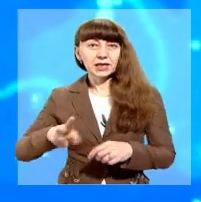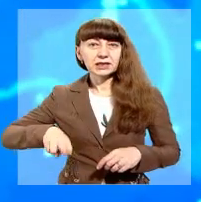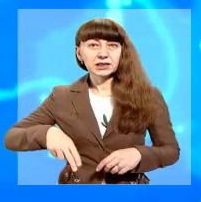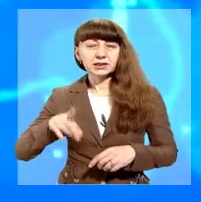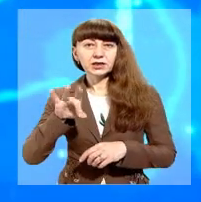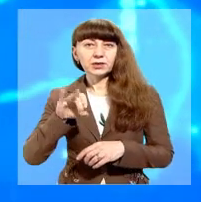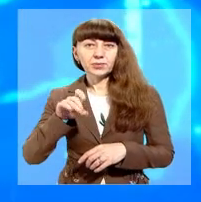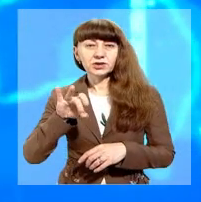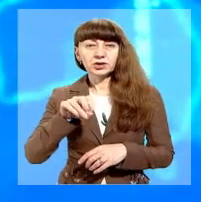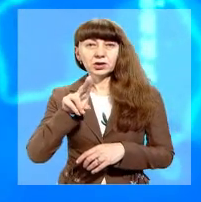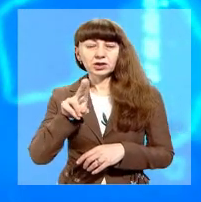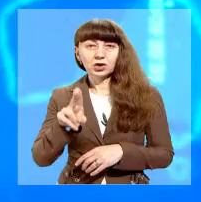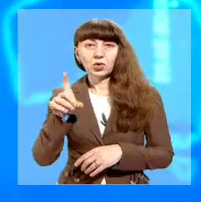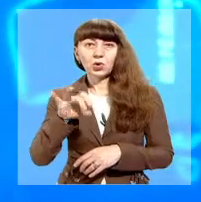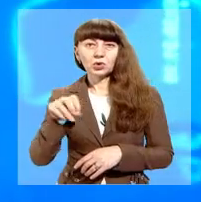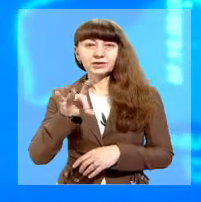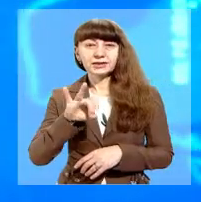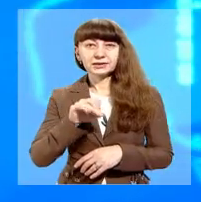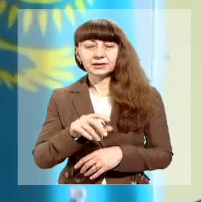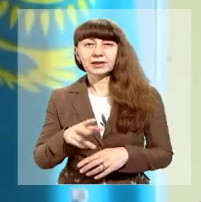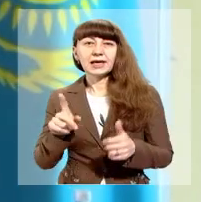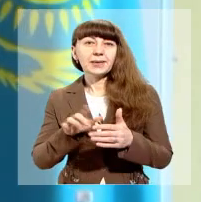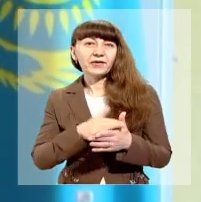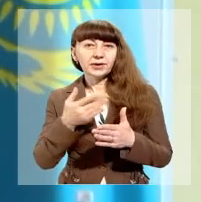директора Temasek Holding Дильхана Пилея.